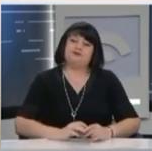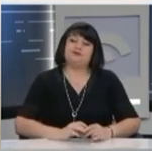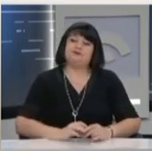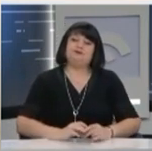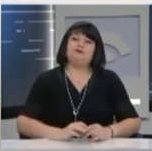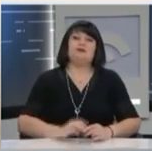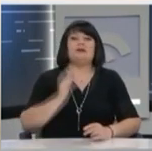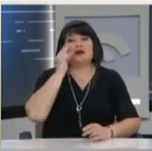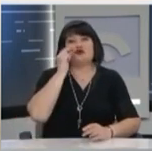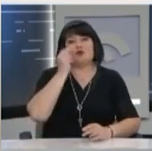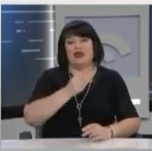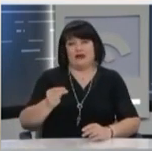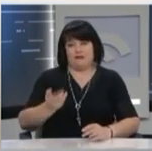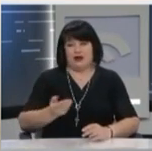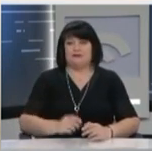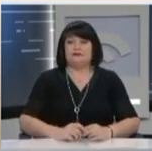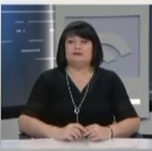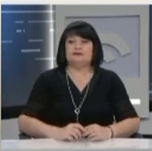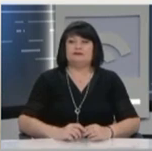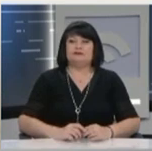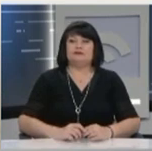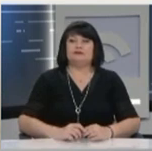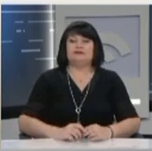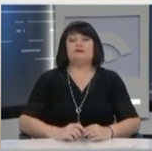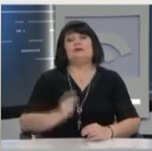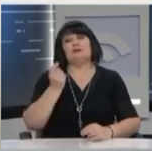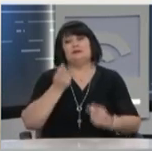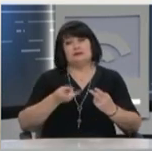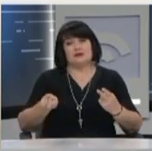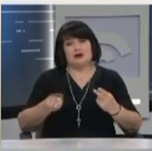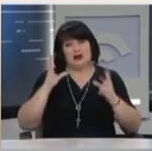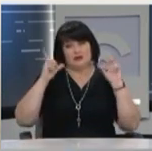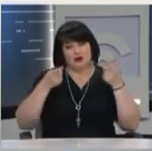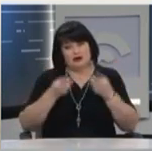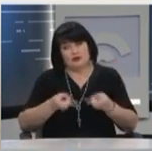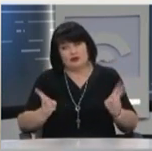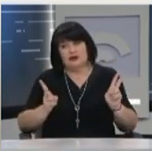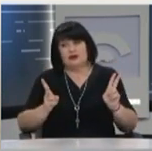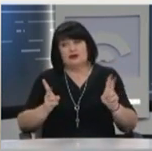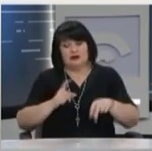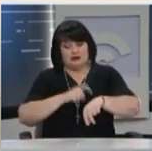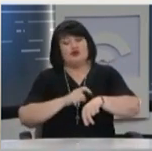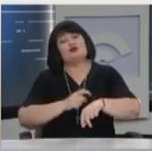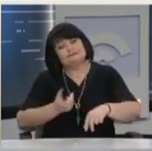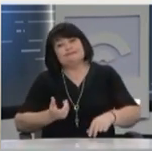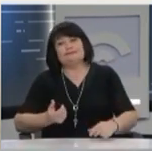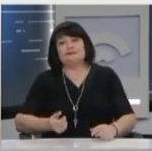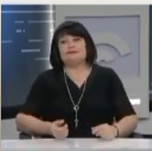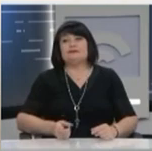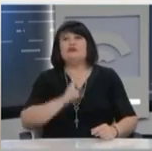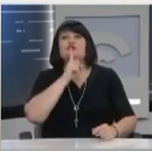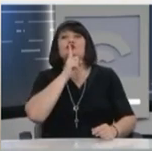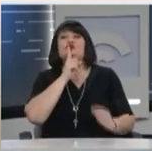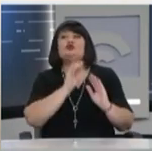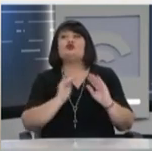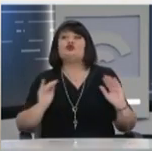είναι. Σκοπιανό. Θα μου επιτρέψουν οι καλοί συνάδελφοι της Νέας Δημοκρατίας, για να μην πιέσει και ο χρόνος. Σιωπή,